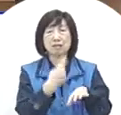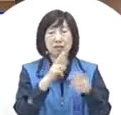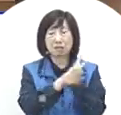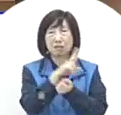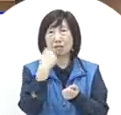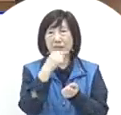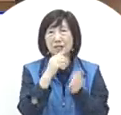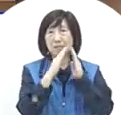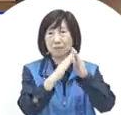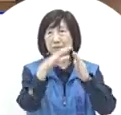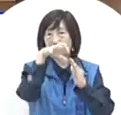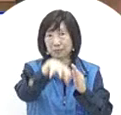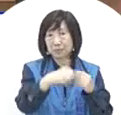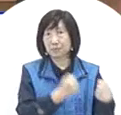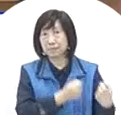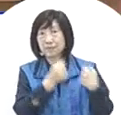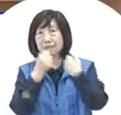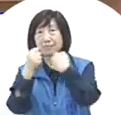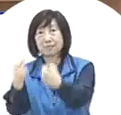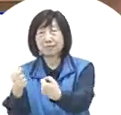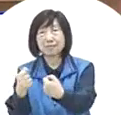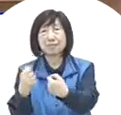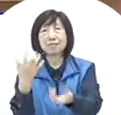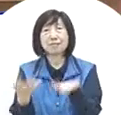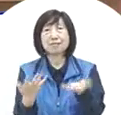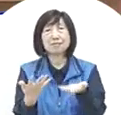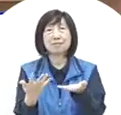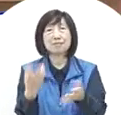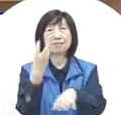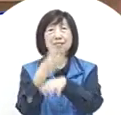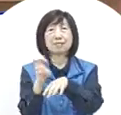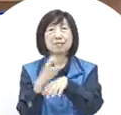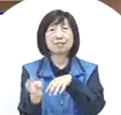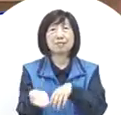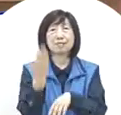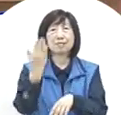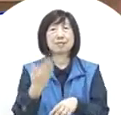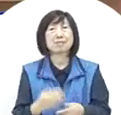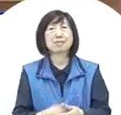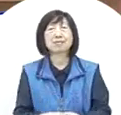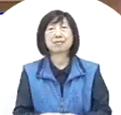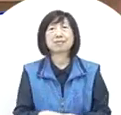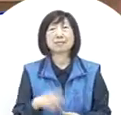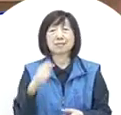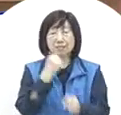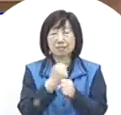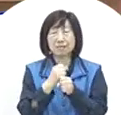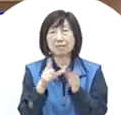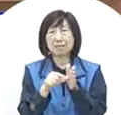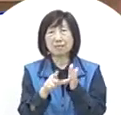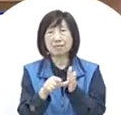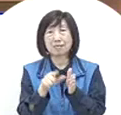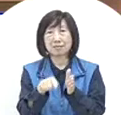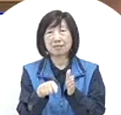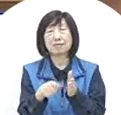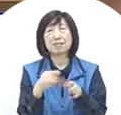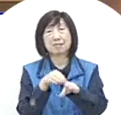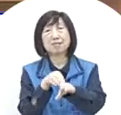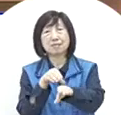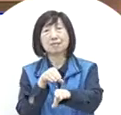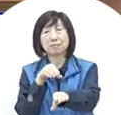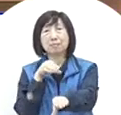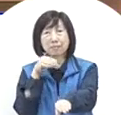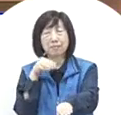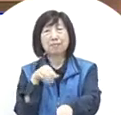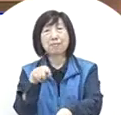区开车到那边，就要超过30分钟。在上班时间的尖峰时刻，开车过